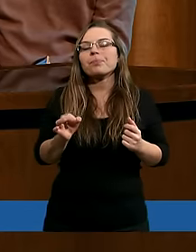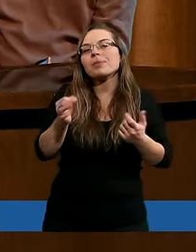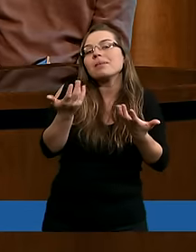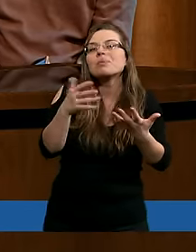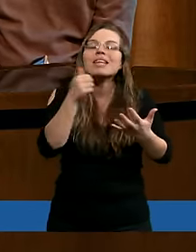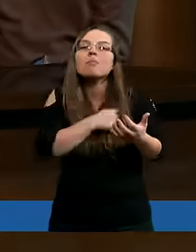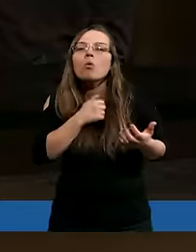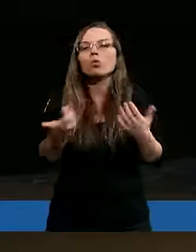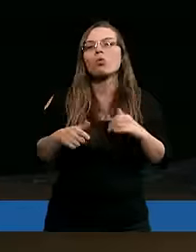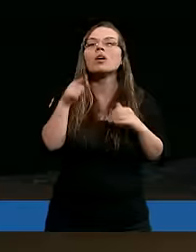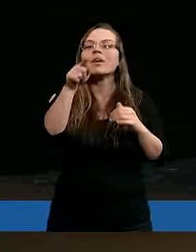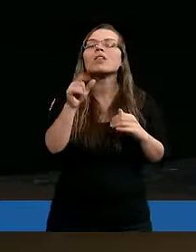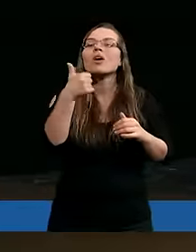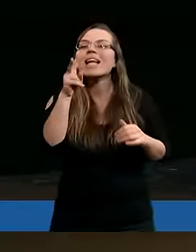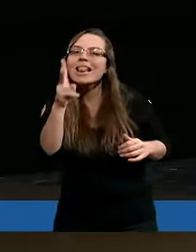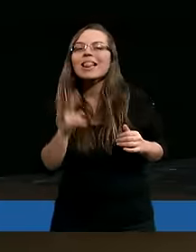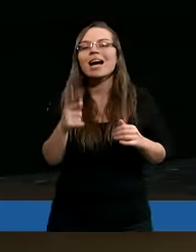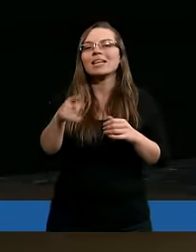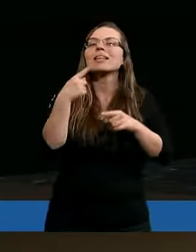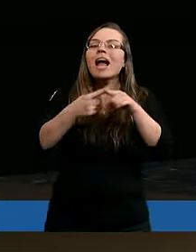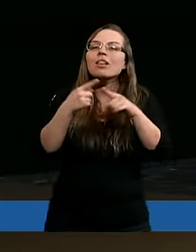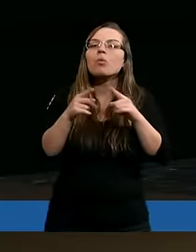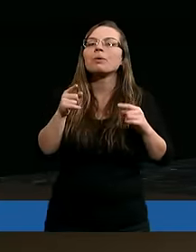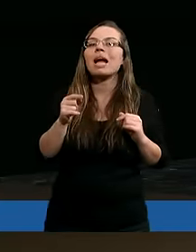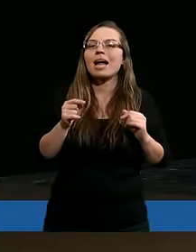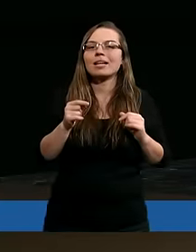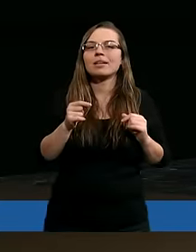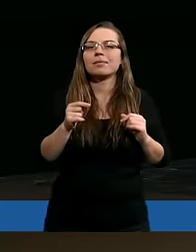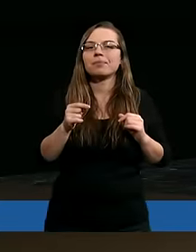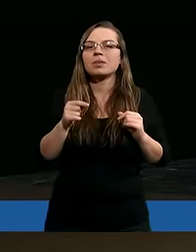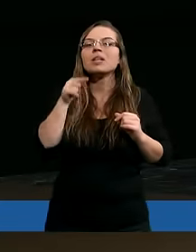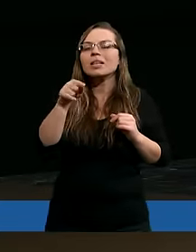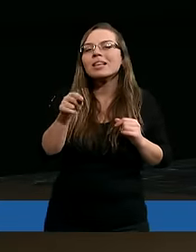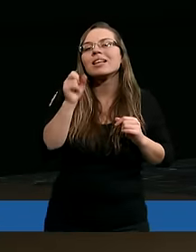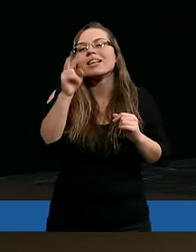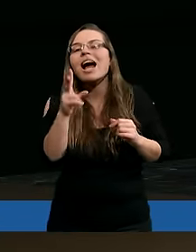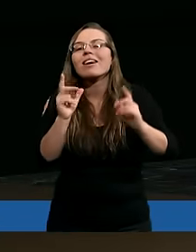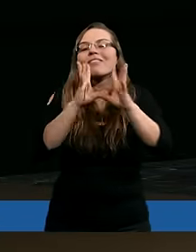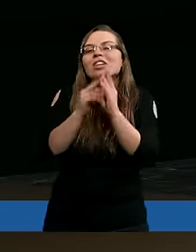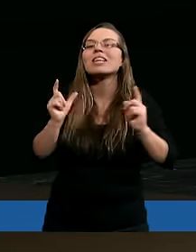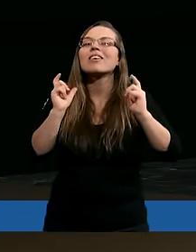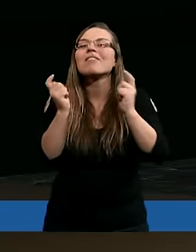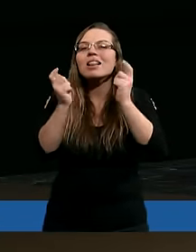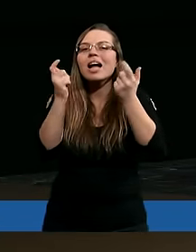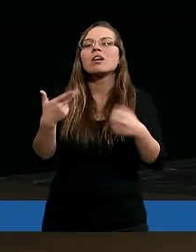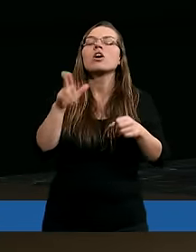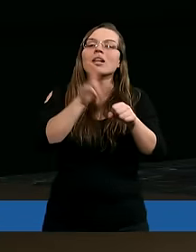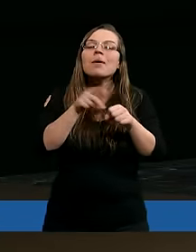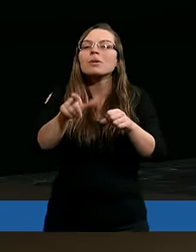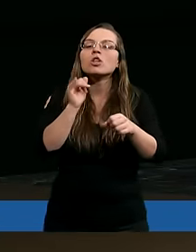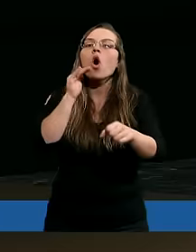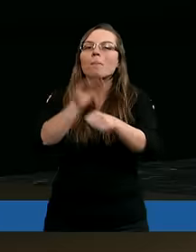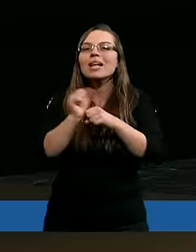happy endu, no to jednak pewna pamięć tych takich przykrych wydarzeń na pewno w Jobie